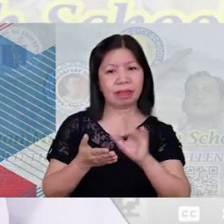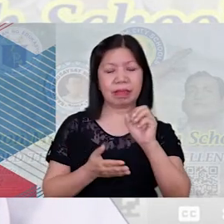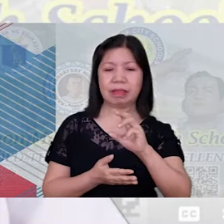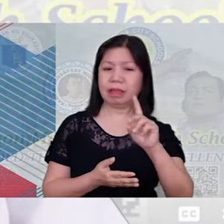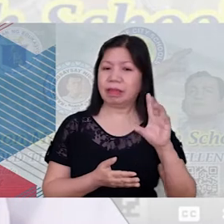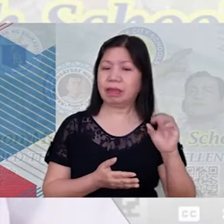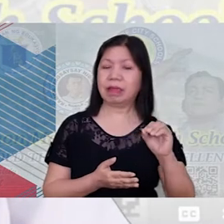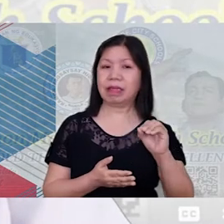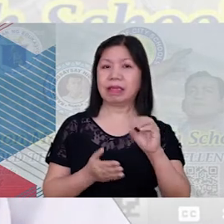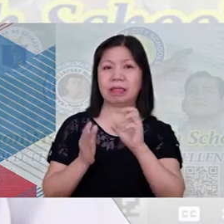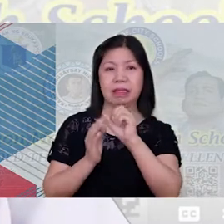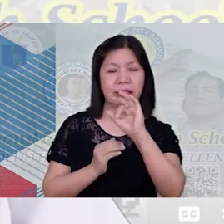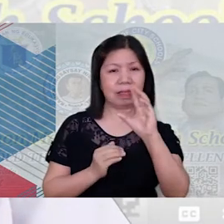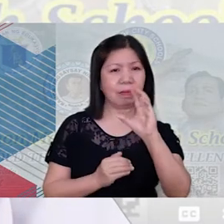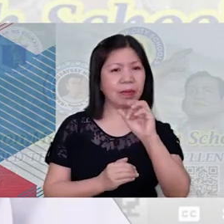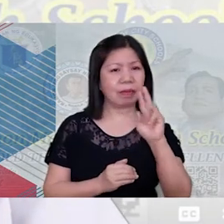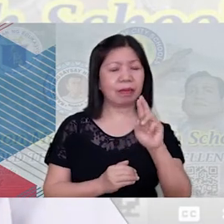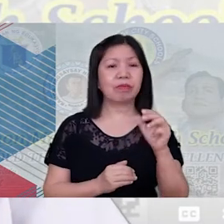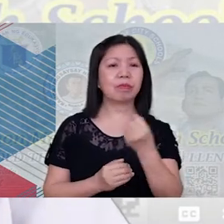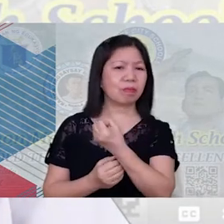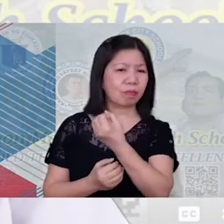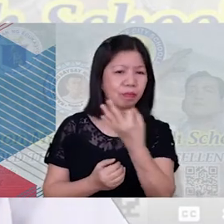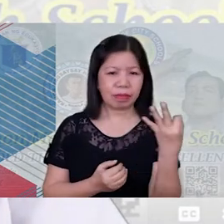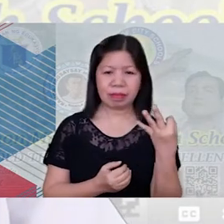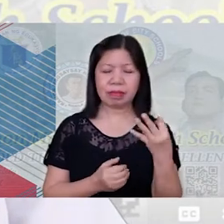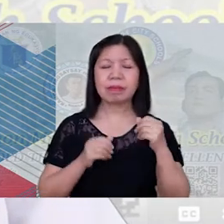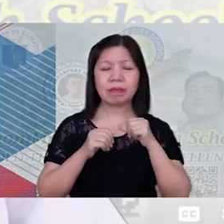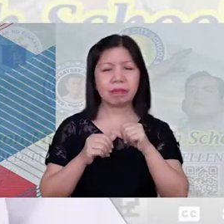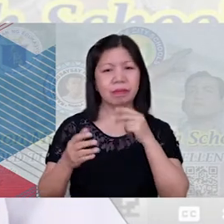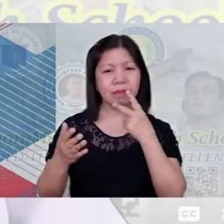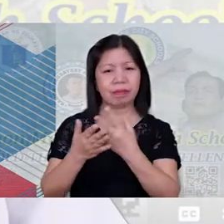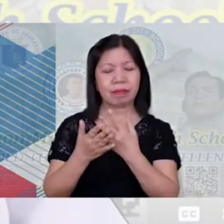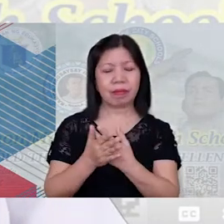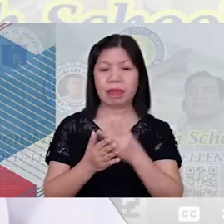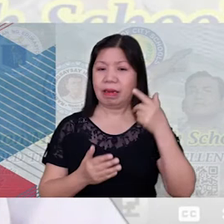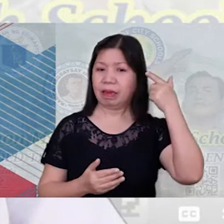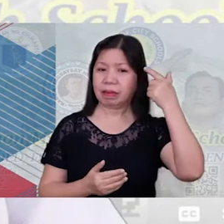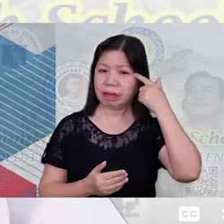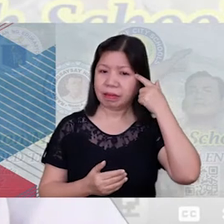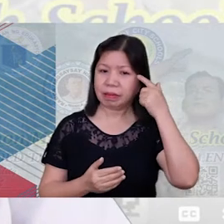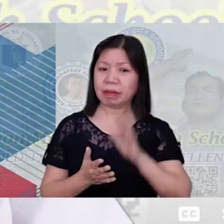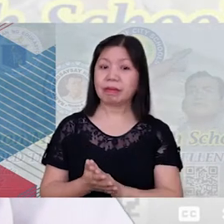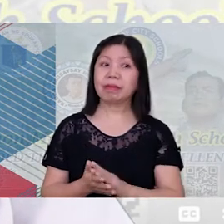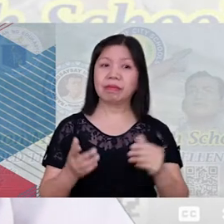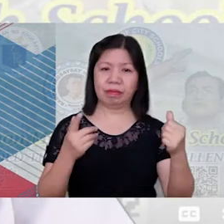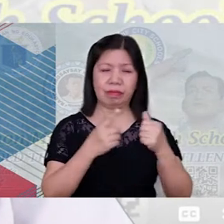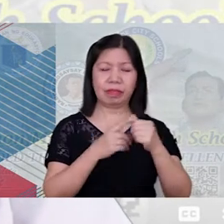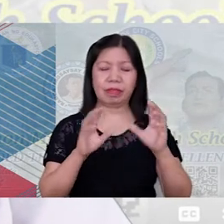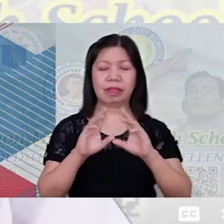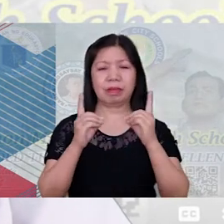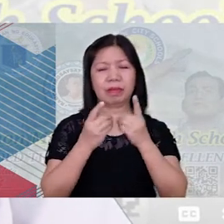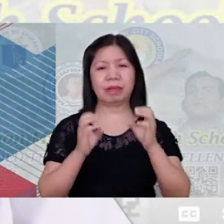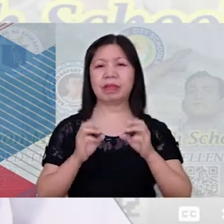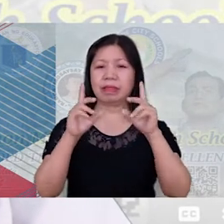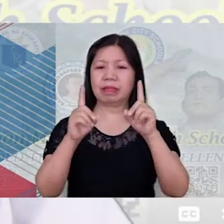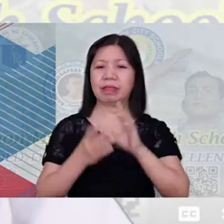USB, OTG at SIM card. Ilan lamang ang mga ito sa patunay na ang pamahalaan sa pangunguna ng kagawaran